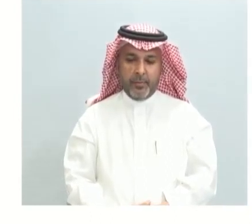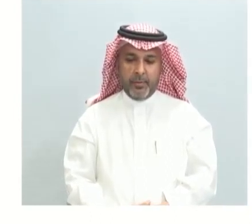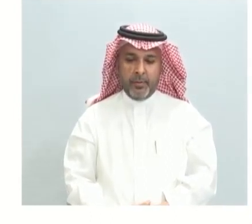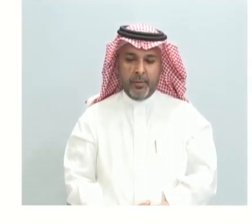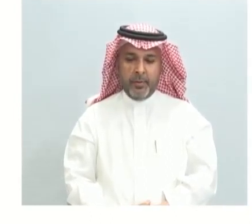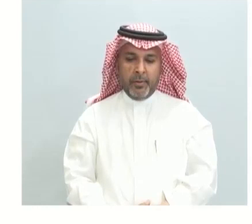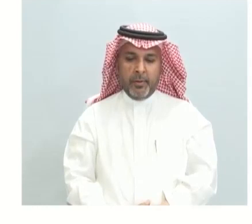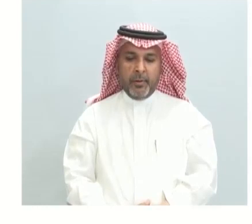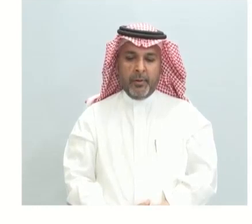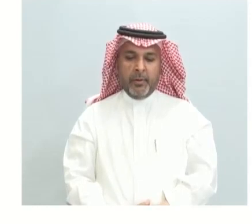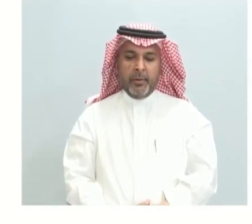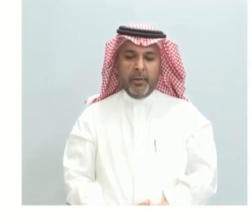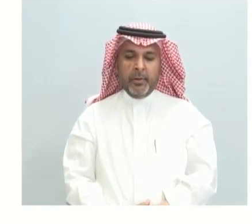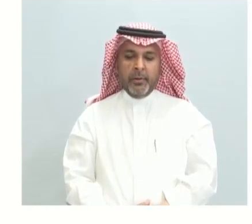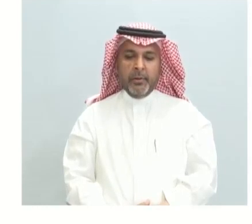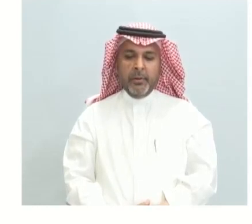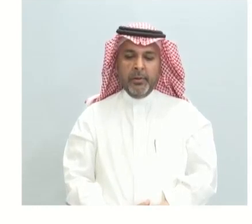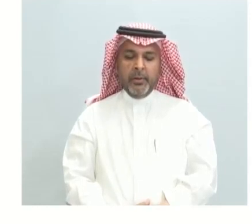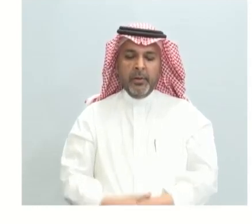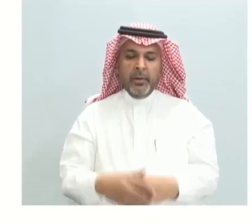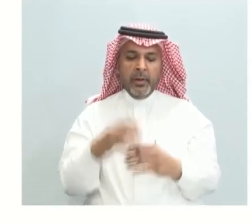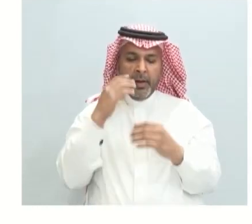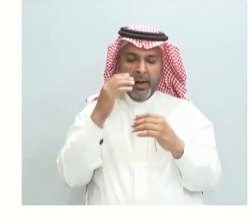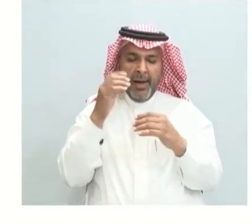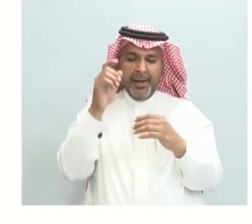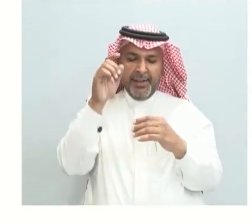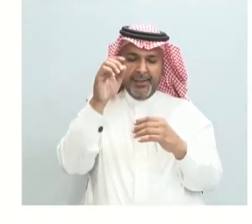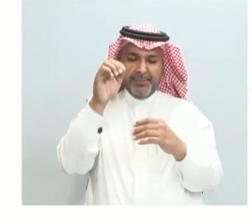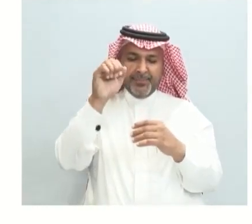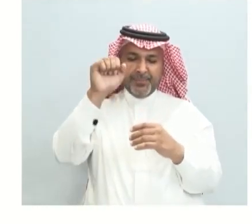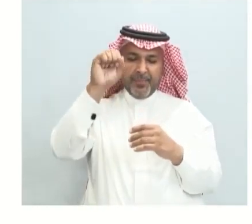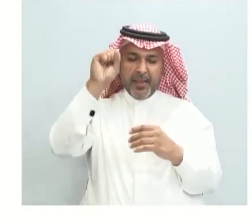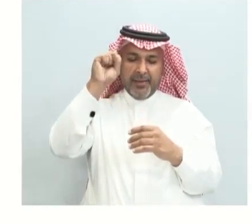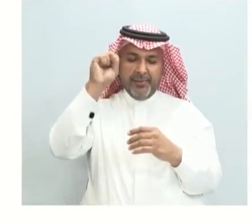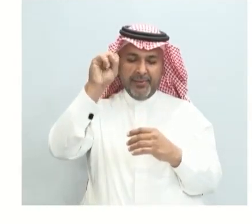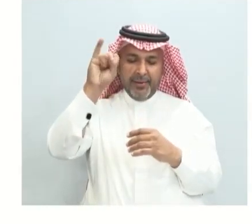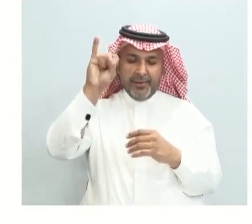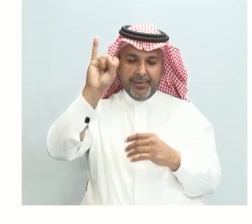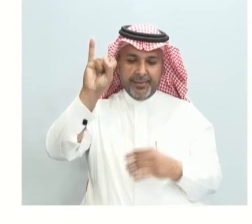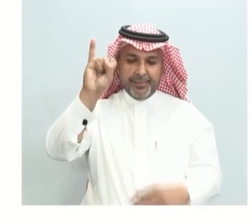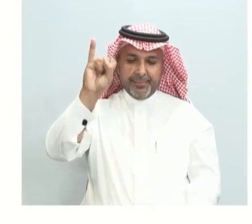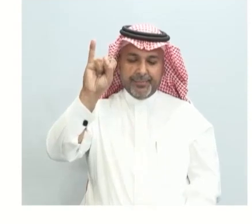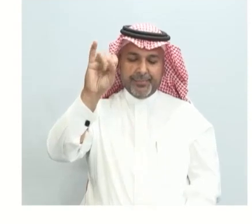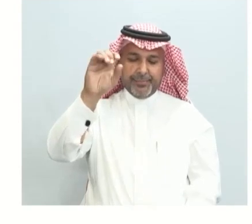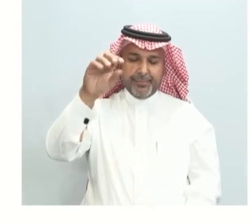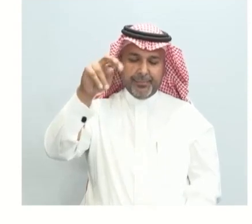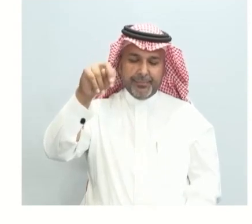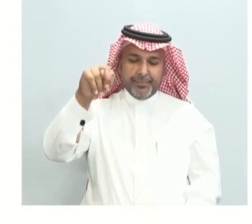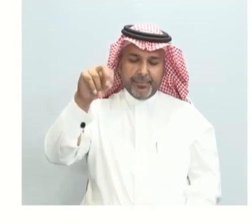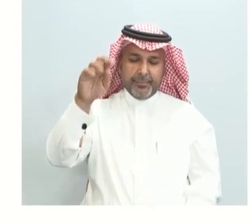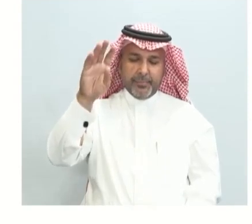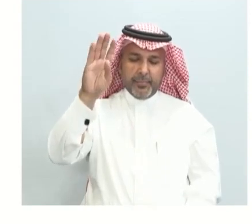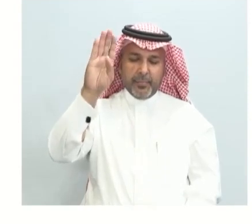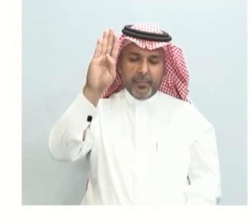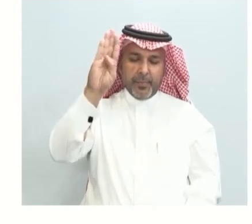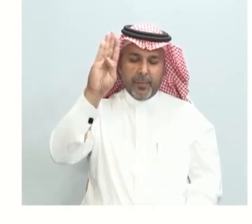ساين البي على بي يساوي ساين السي على سي باستخدام قانون الجيب